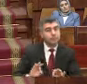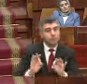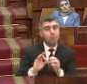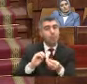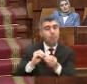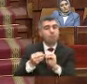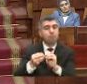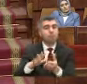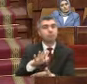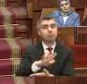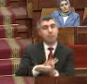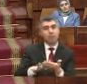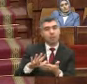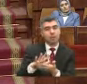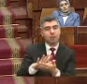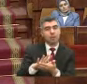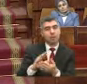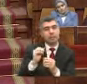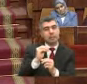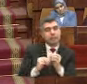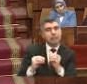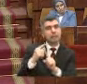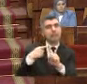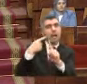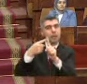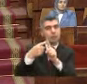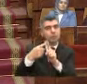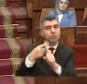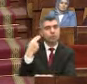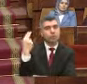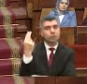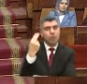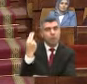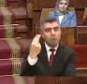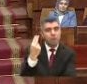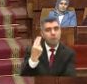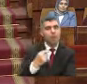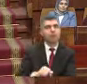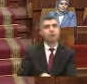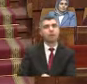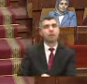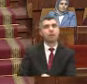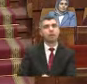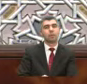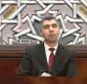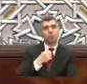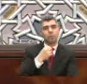هذا، وخاصه زدوا لنا شي جامعات اخرى كذلك نواه بيك فيك بوعرفه وفي كذلك الدريوش.